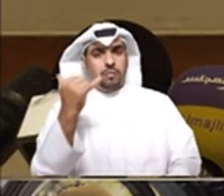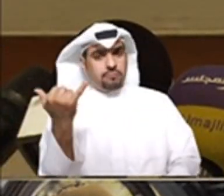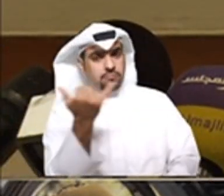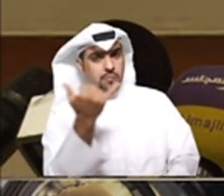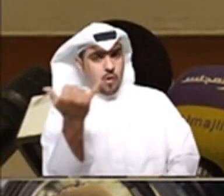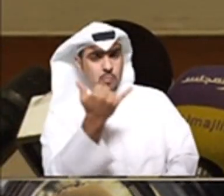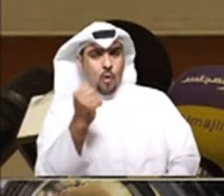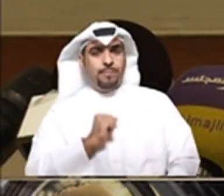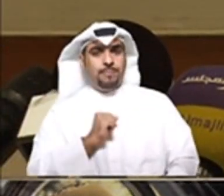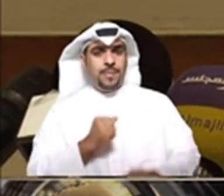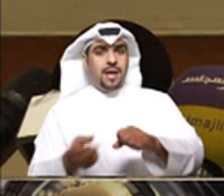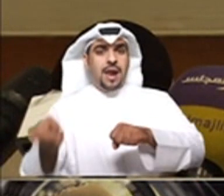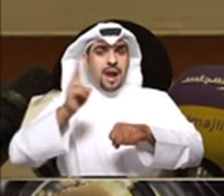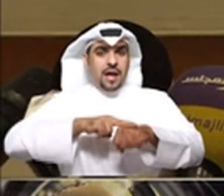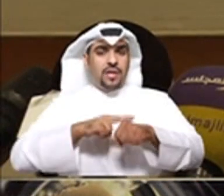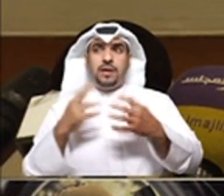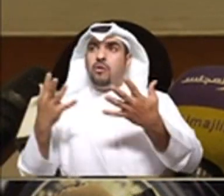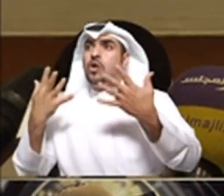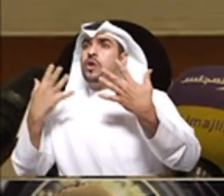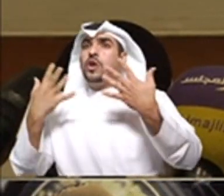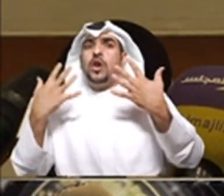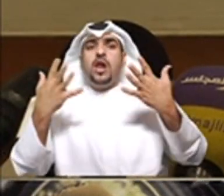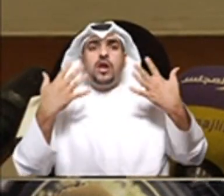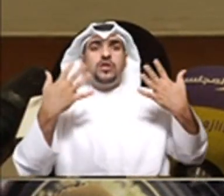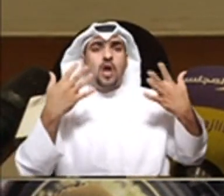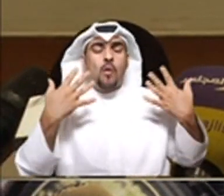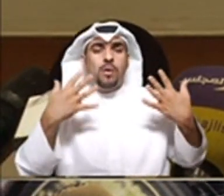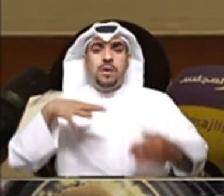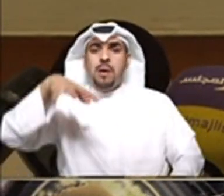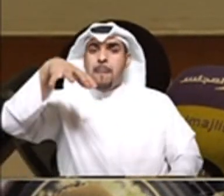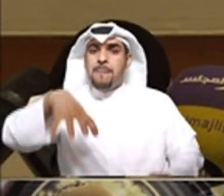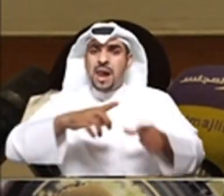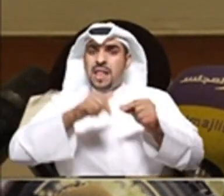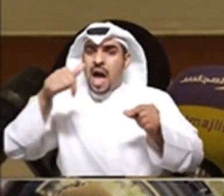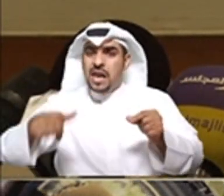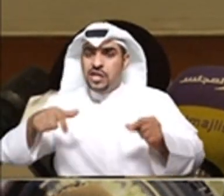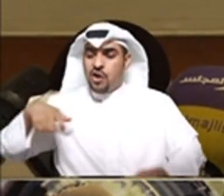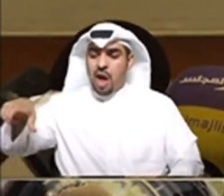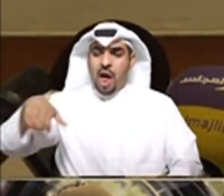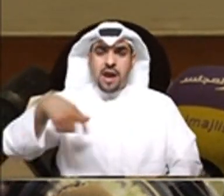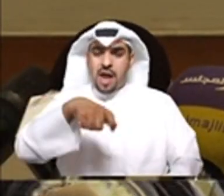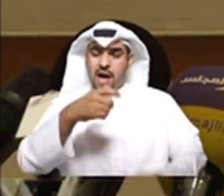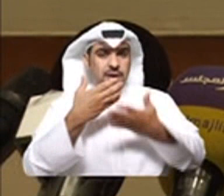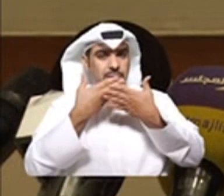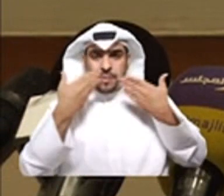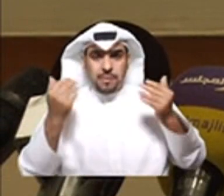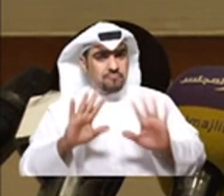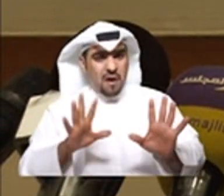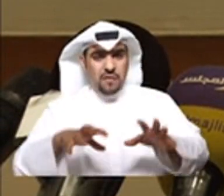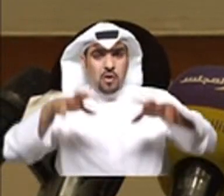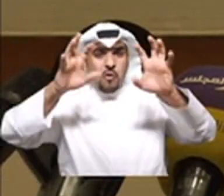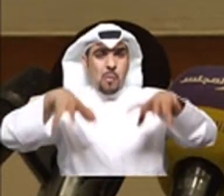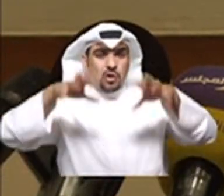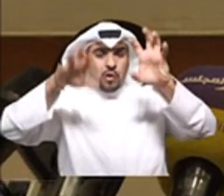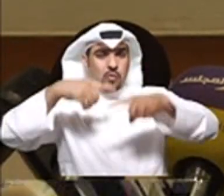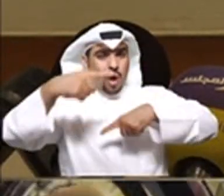أنه المناخ وطبيعة المياه عندنا وشحها هي يعني تمس كل دول